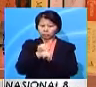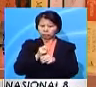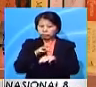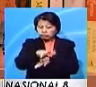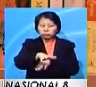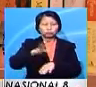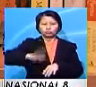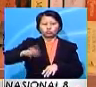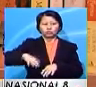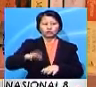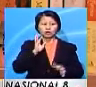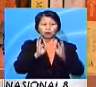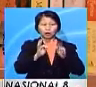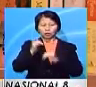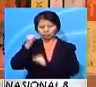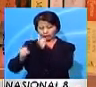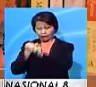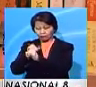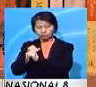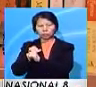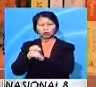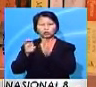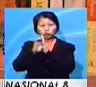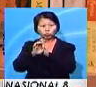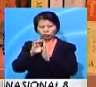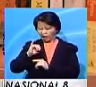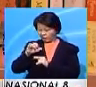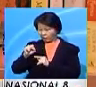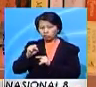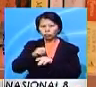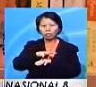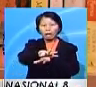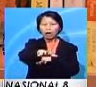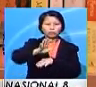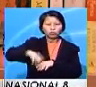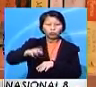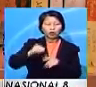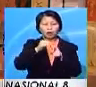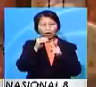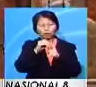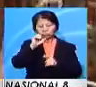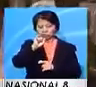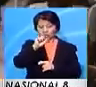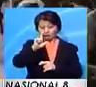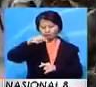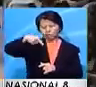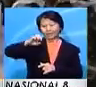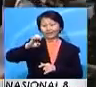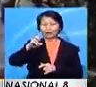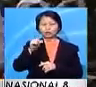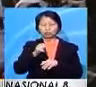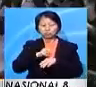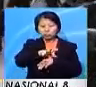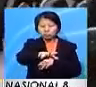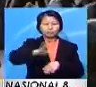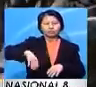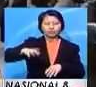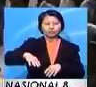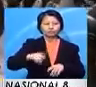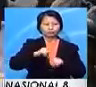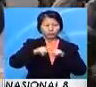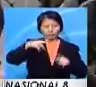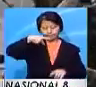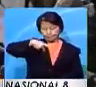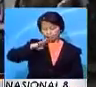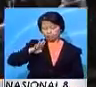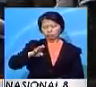sebenarnya. Kalau saya katakan antarabangsa itu seperti kumpulan Daesh umpamanya ataupun Al-Qaeda. Walaupun PBB telah mengeluarkan tiga